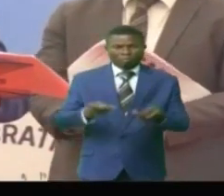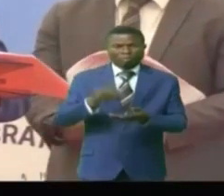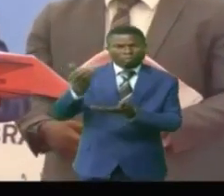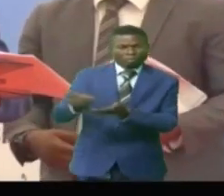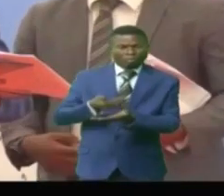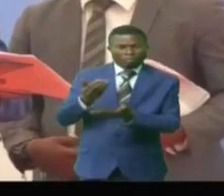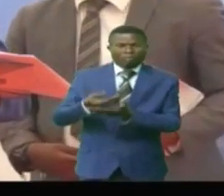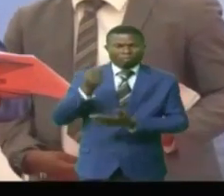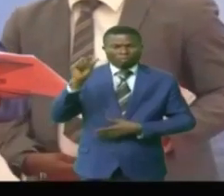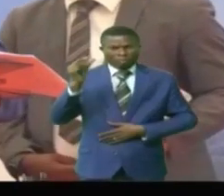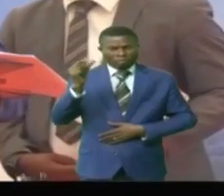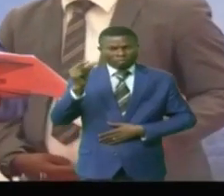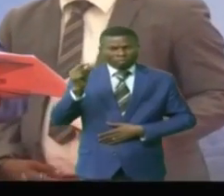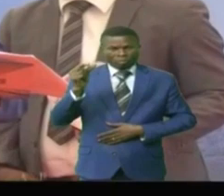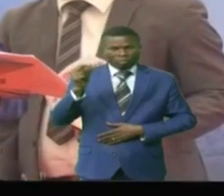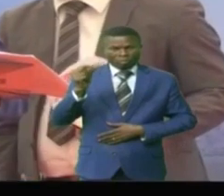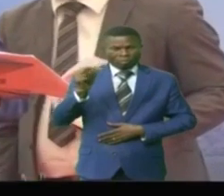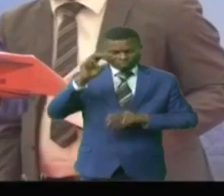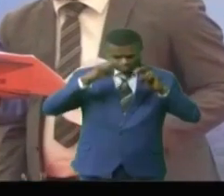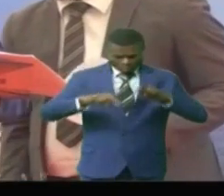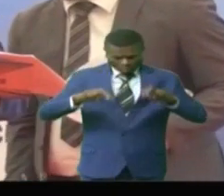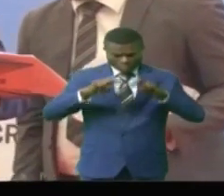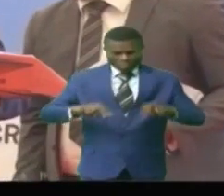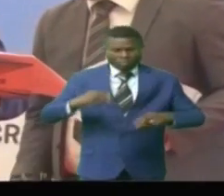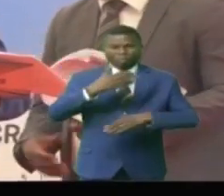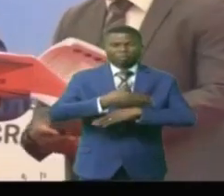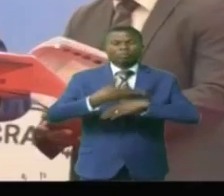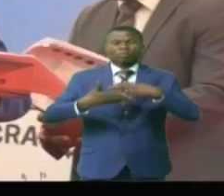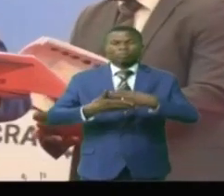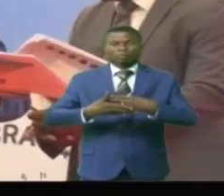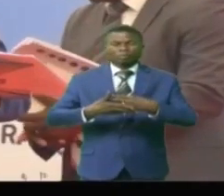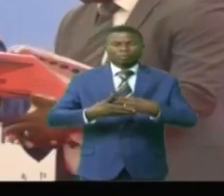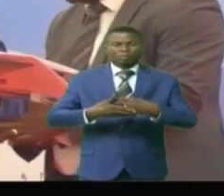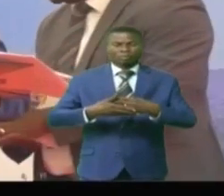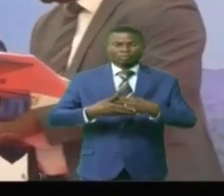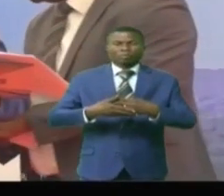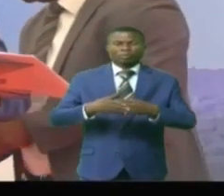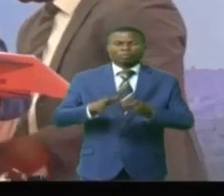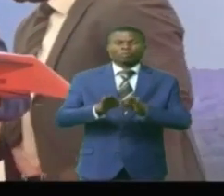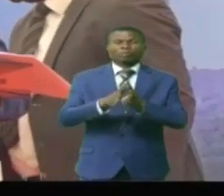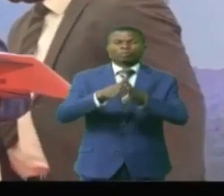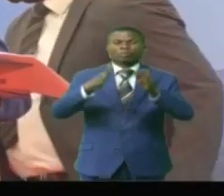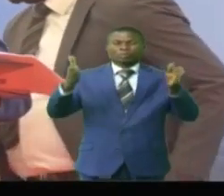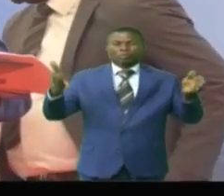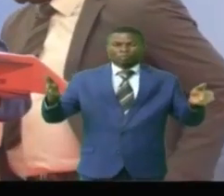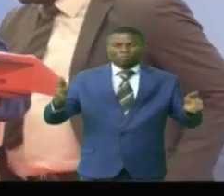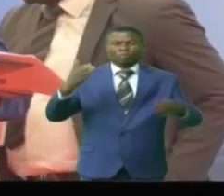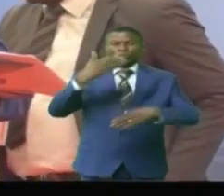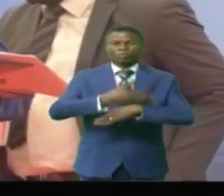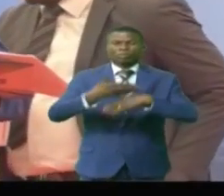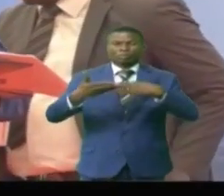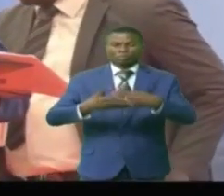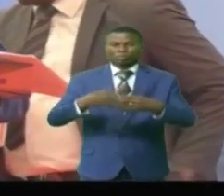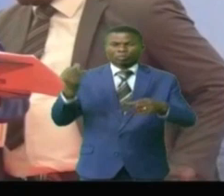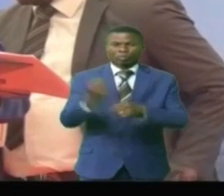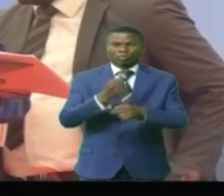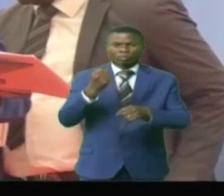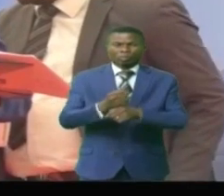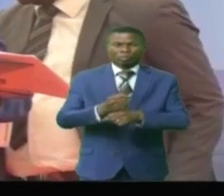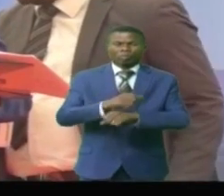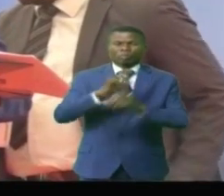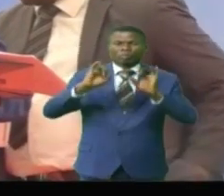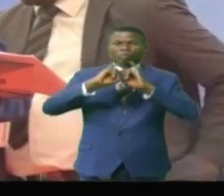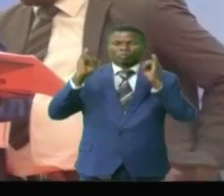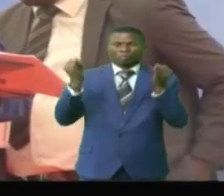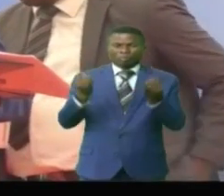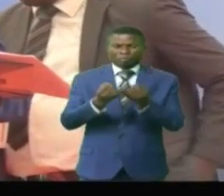minière qui commencent par des recherches et prospections, les ouvertures des voies d'accès, les constructions et fonctionnement des industries,